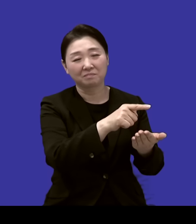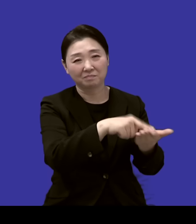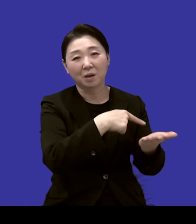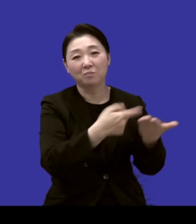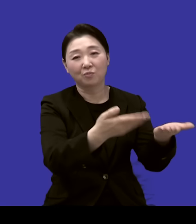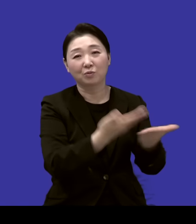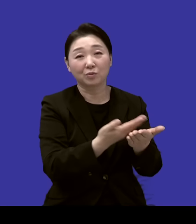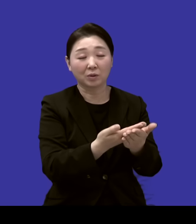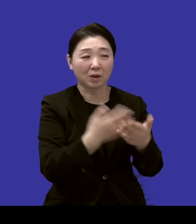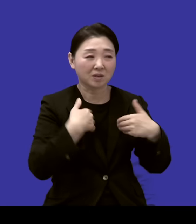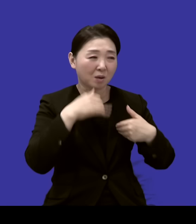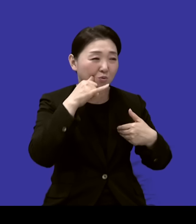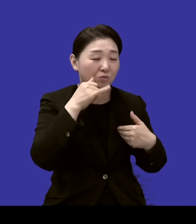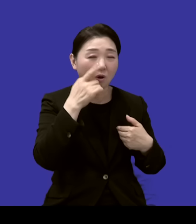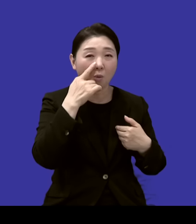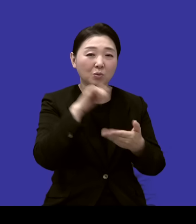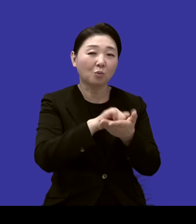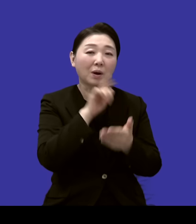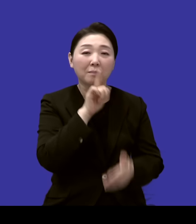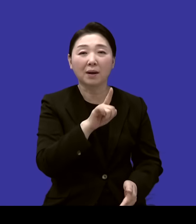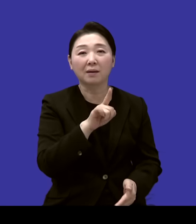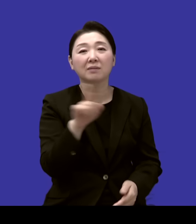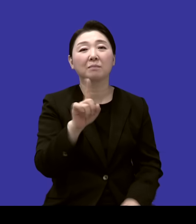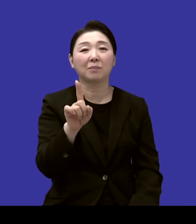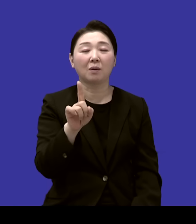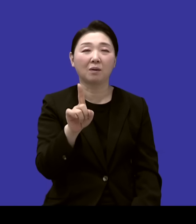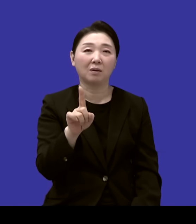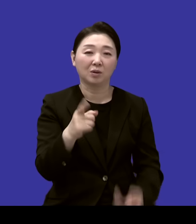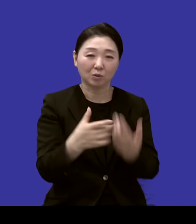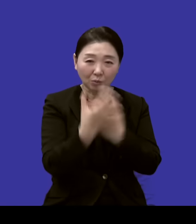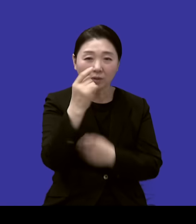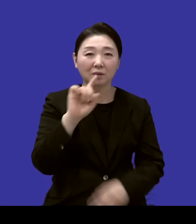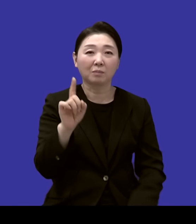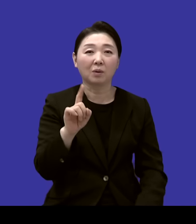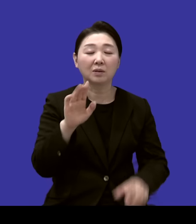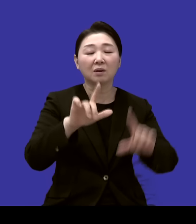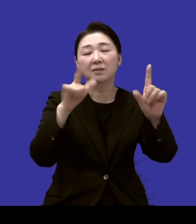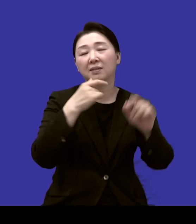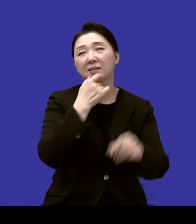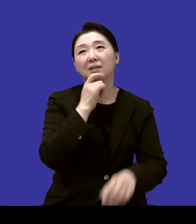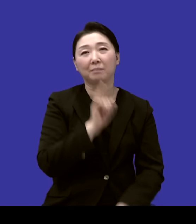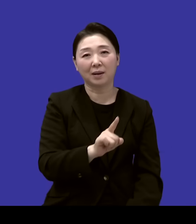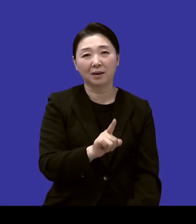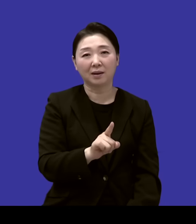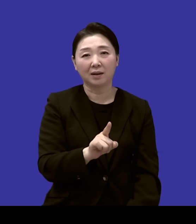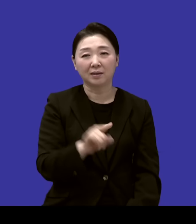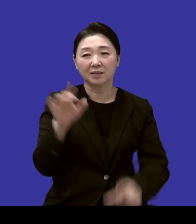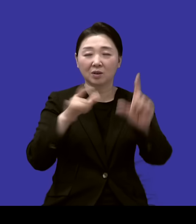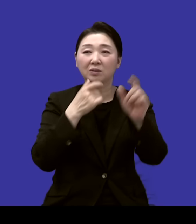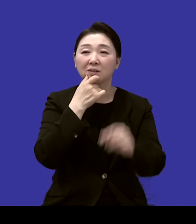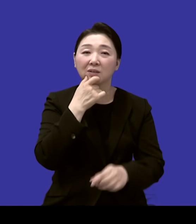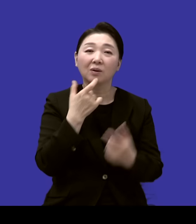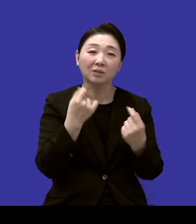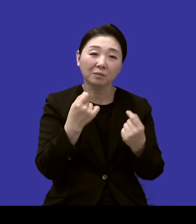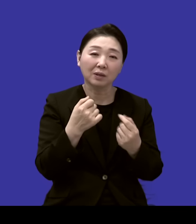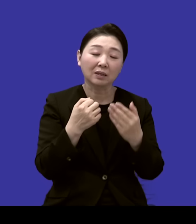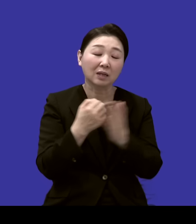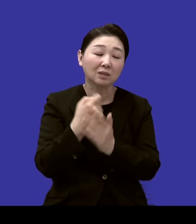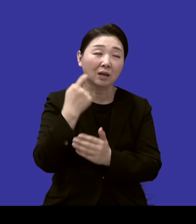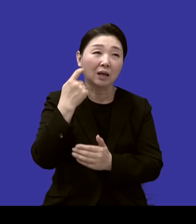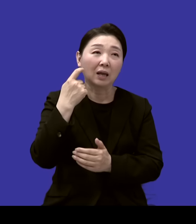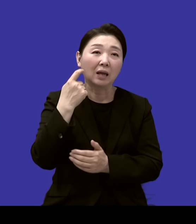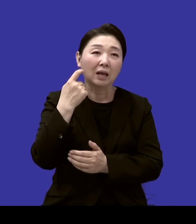빠지셨다고 그러고 어머니는 도박에 빠지셨다고 하는데 그게 다 뭐겠어요? 공통점은 뭐냐면 현실이 싫다는 거거든요. 이 현실이 싫기 때문에 가상 공간에